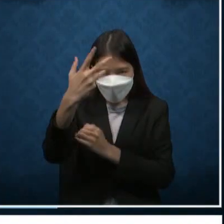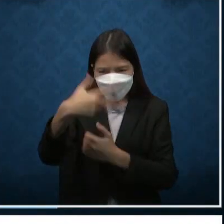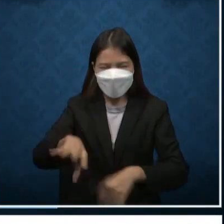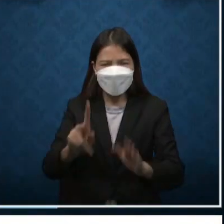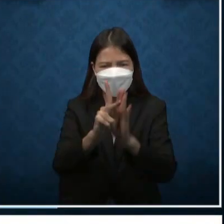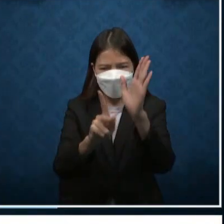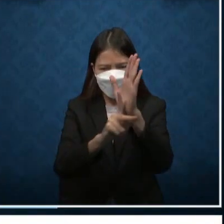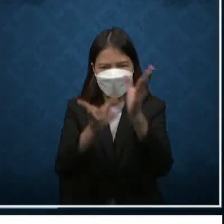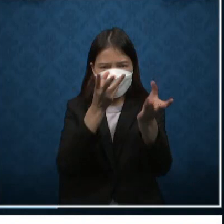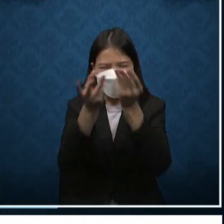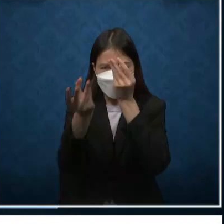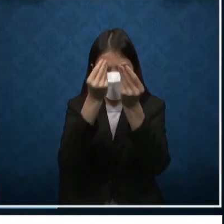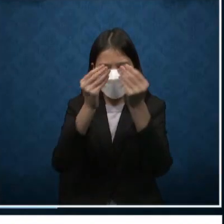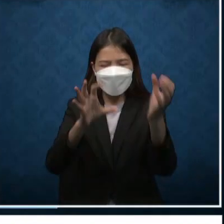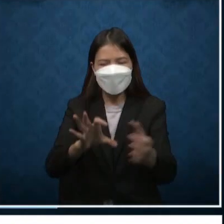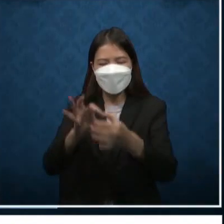ศity